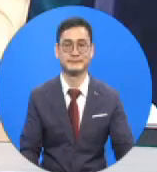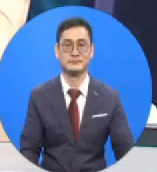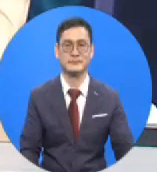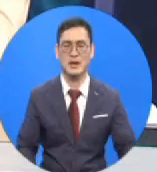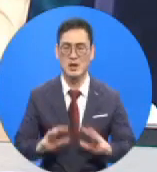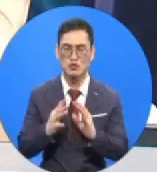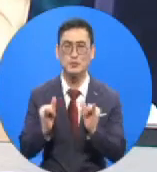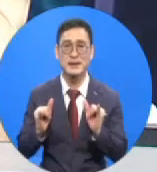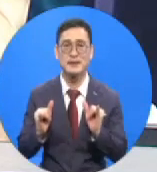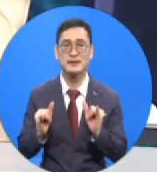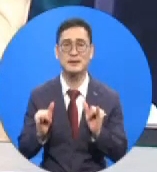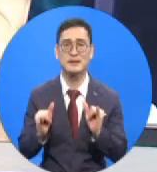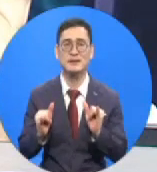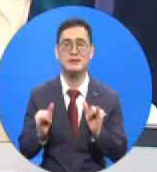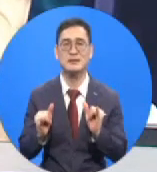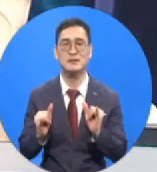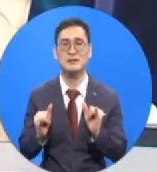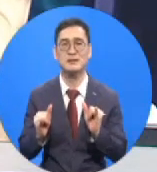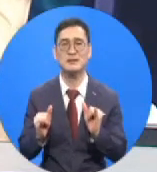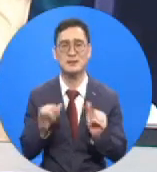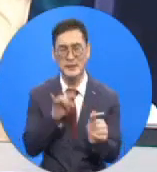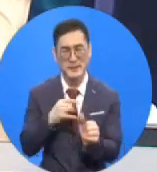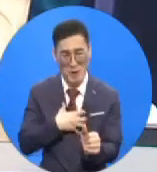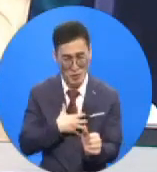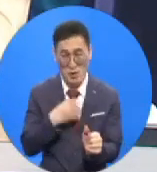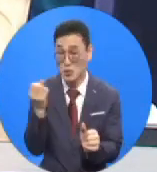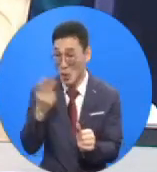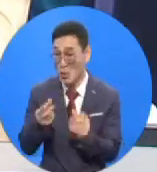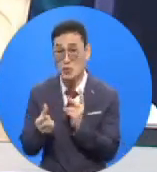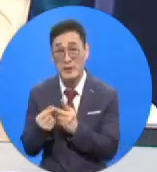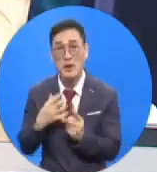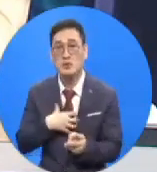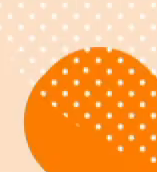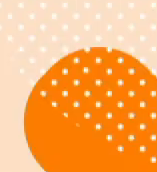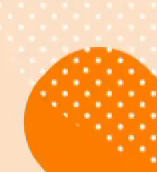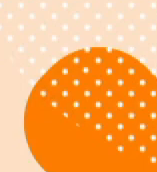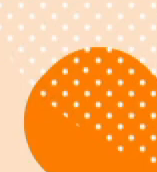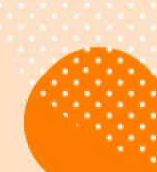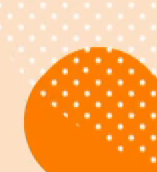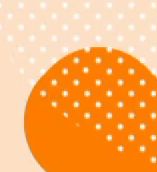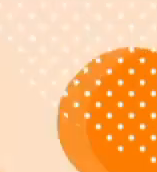국민이 또 하나 걱정하는 사안이 있습니다 다음 한 느낌에서 만나보시죠